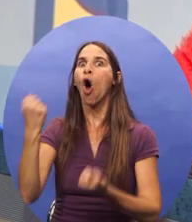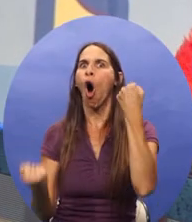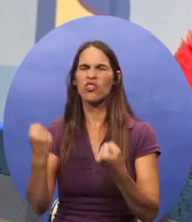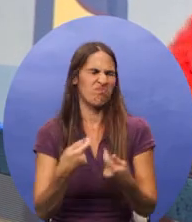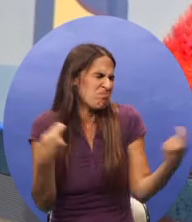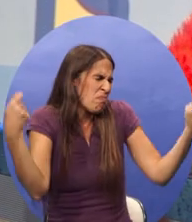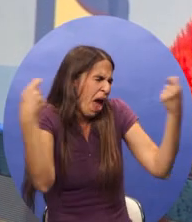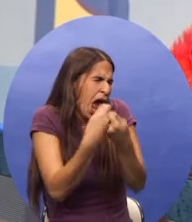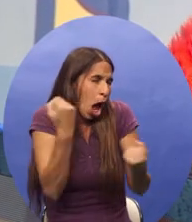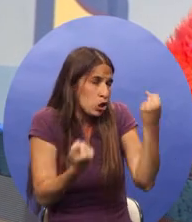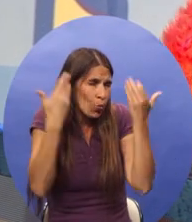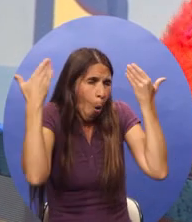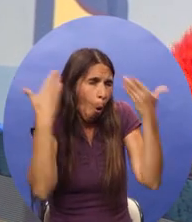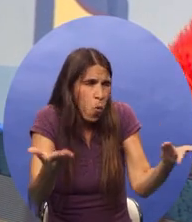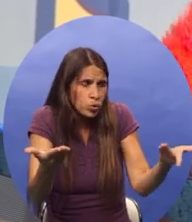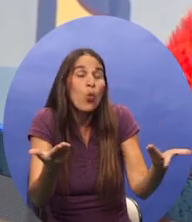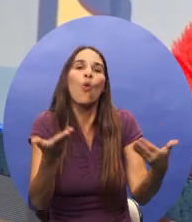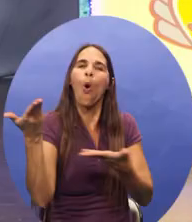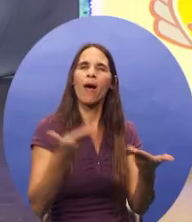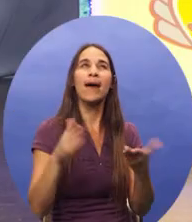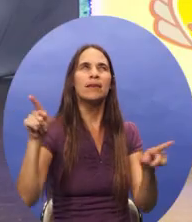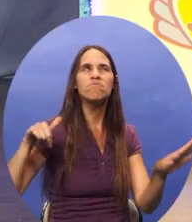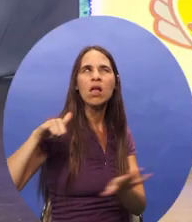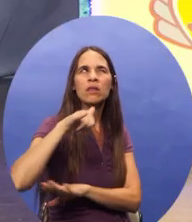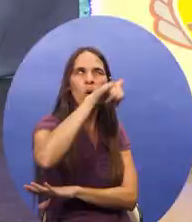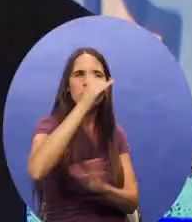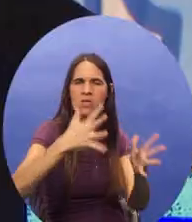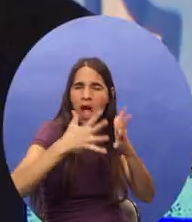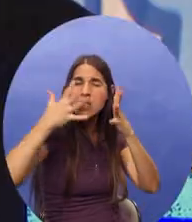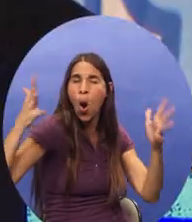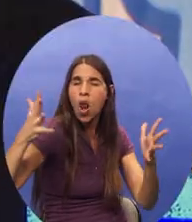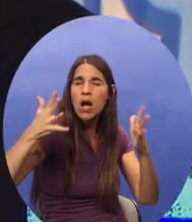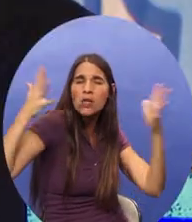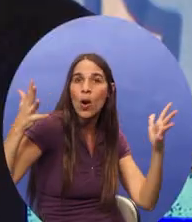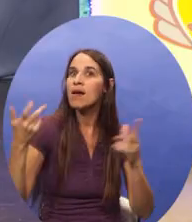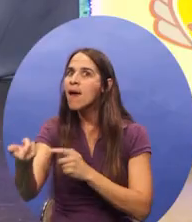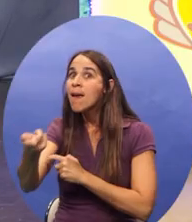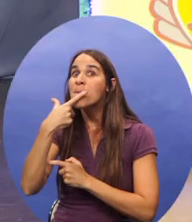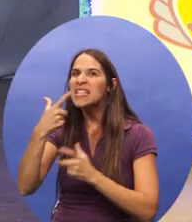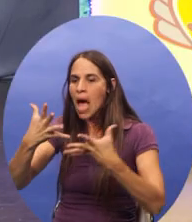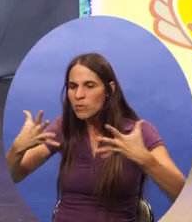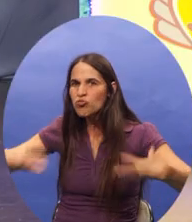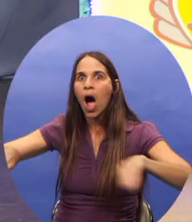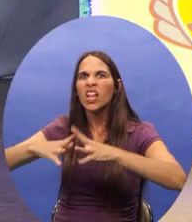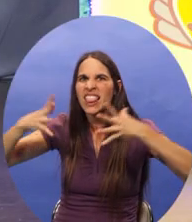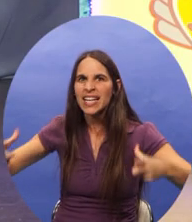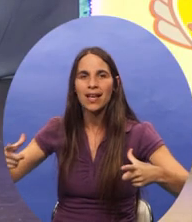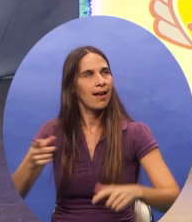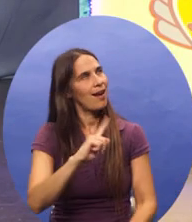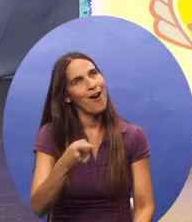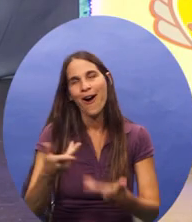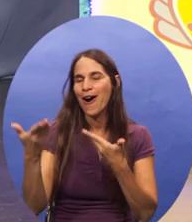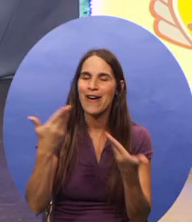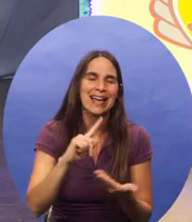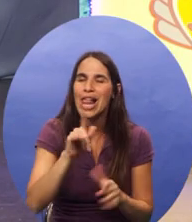אוטו בראש שלך? האורח שלנו הוא מטוס! גדול גדול! פיצה משפחתית! לא, חברים, האורח שלנו הוא לא